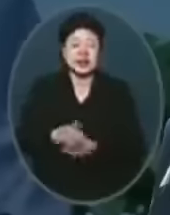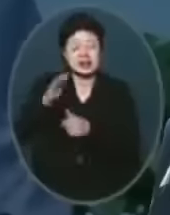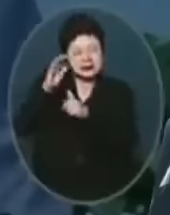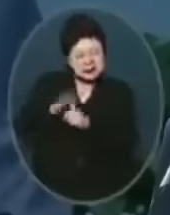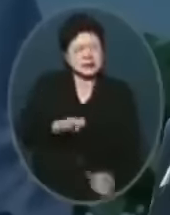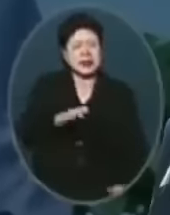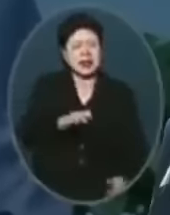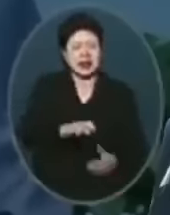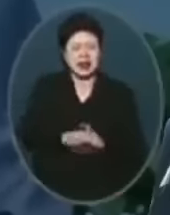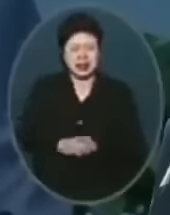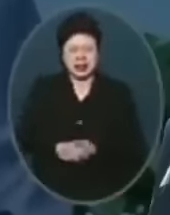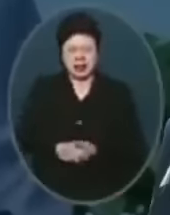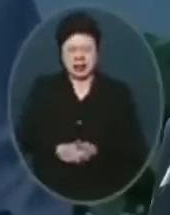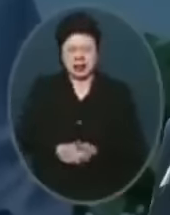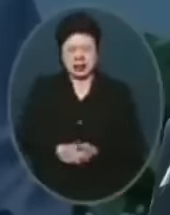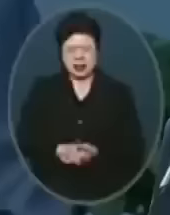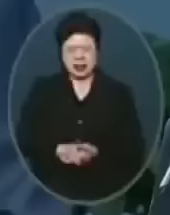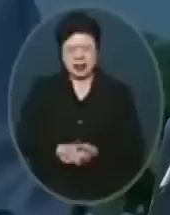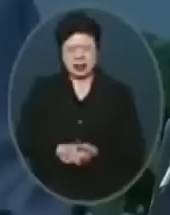실패합니다.